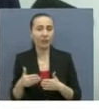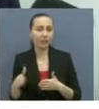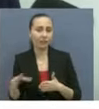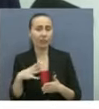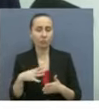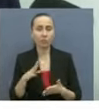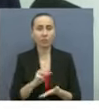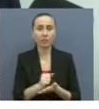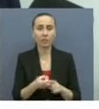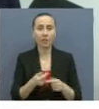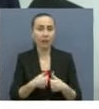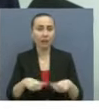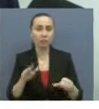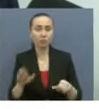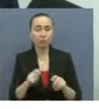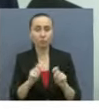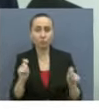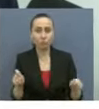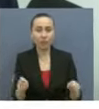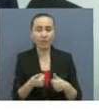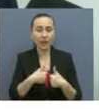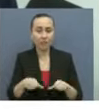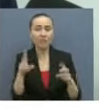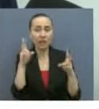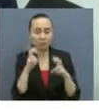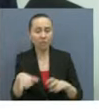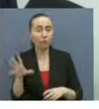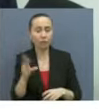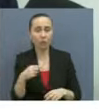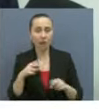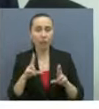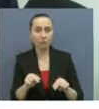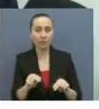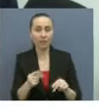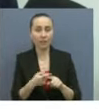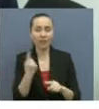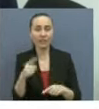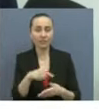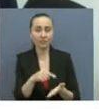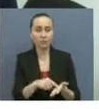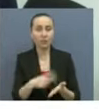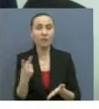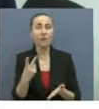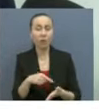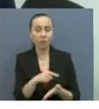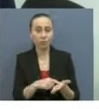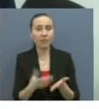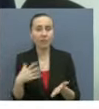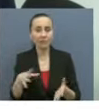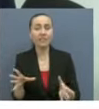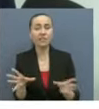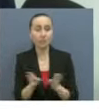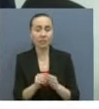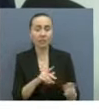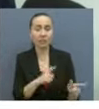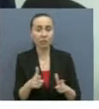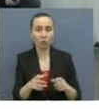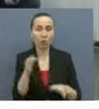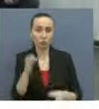разбираться. Комиссия будет создана, комиссия выйдет, комиссия все обследует. Это я вам обещаю. Это один вопрос. Второй вопрос. Давайте вместе подготовимся к